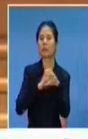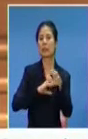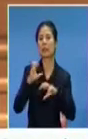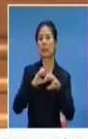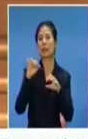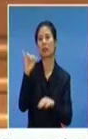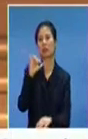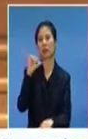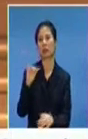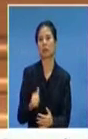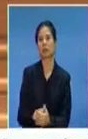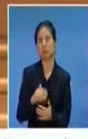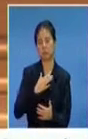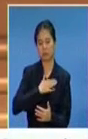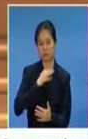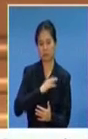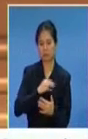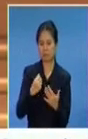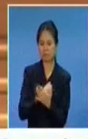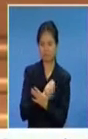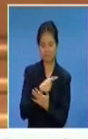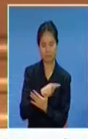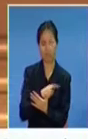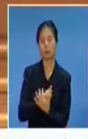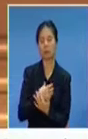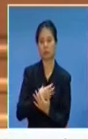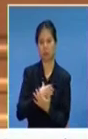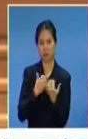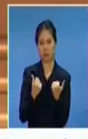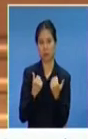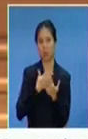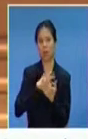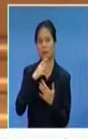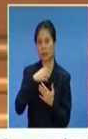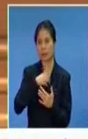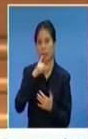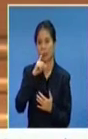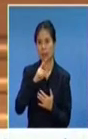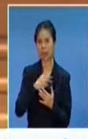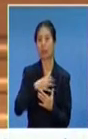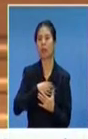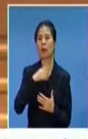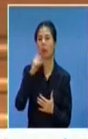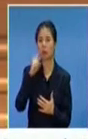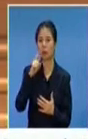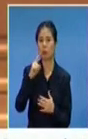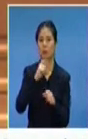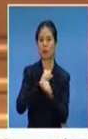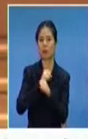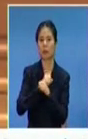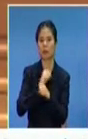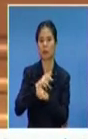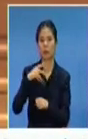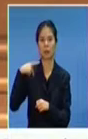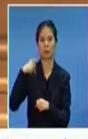ผมเสียดายครับผมก็เลยมาทวงถามเรื่องนี้ต่อนะครับว่ามันต้องรีบแล้วล่ะครับ มันต้องรีบทำให้เป็นมรรคเป็นผลแล้วล่ะครับ